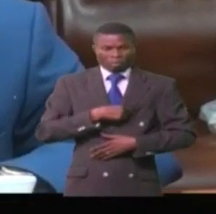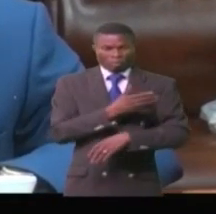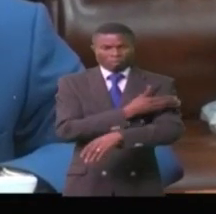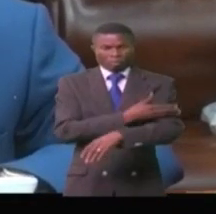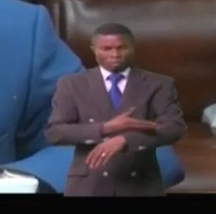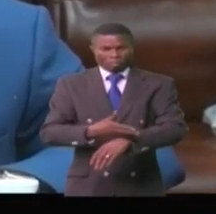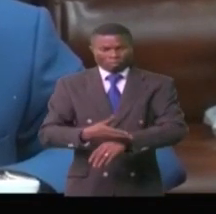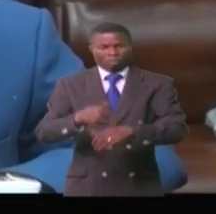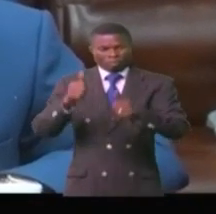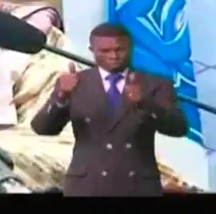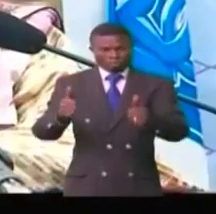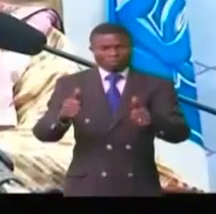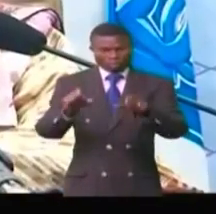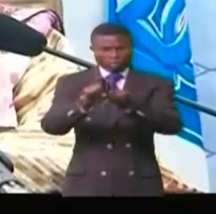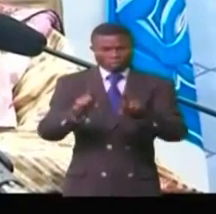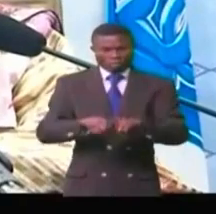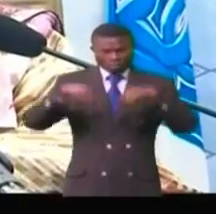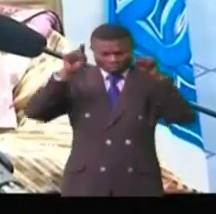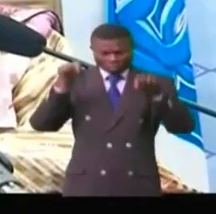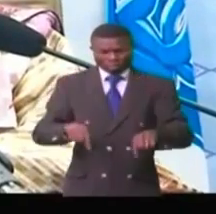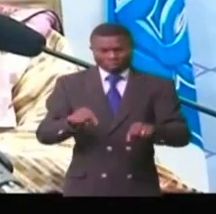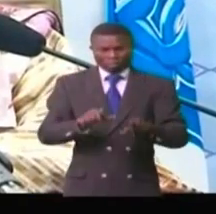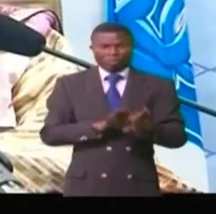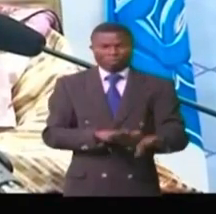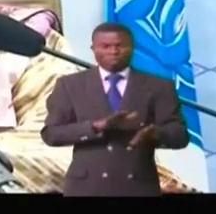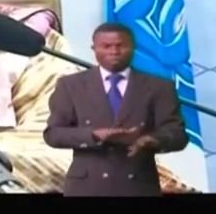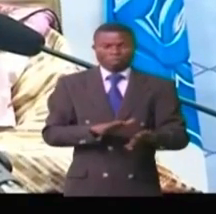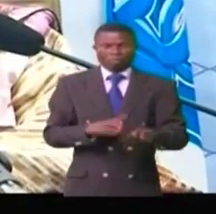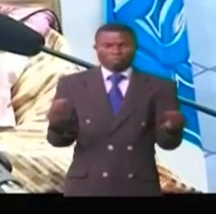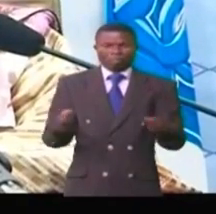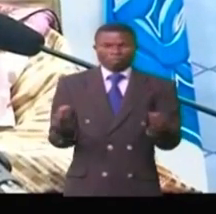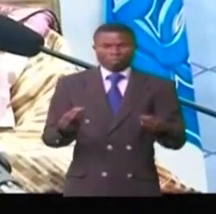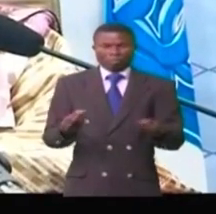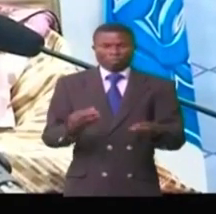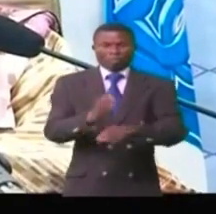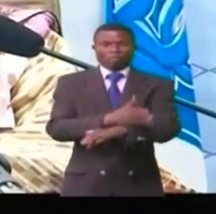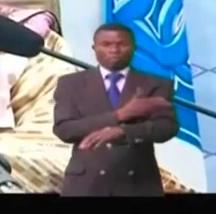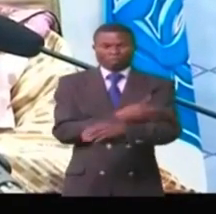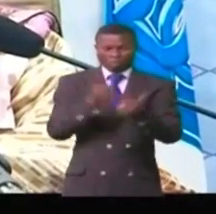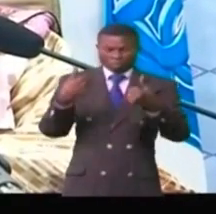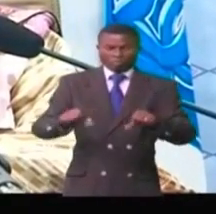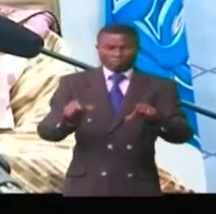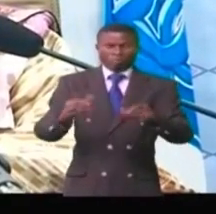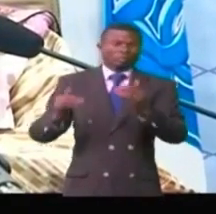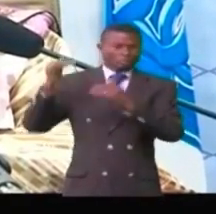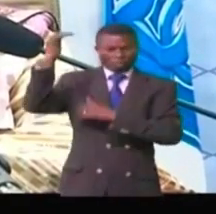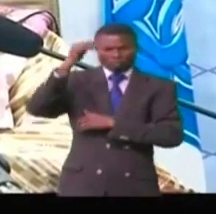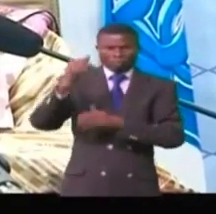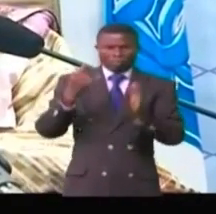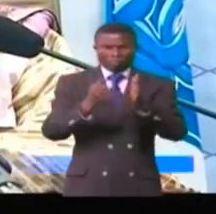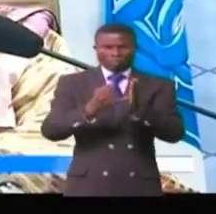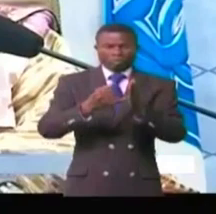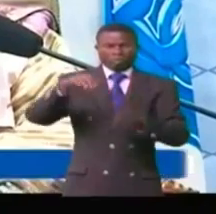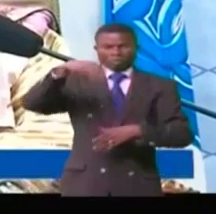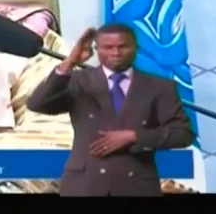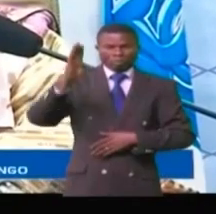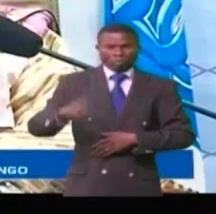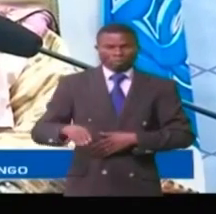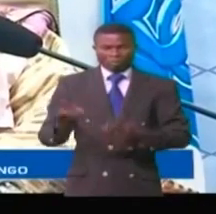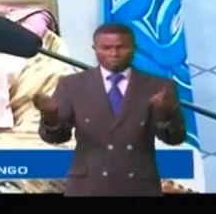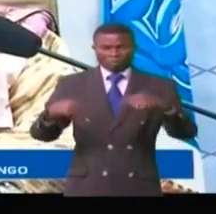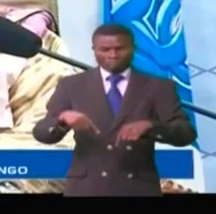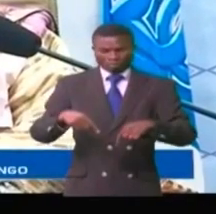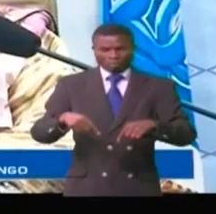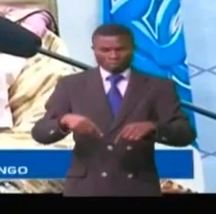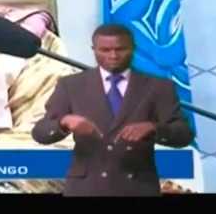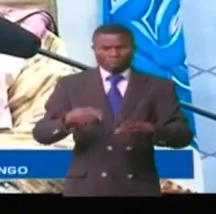sont positives. Cette année, nous nous attendons à ce que la croissance reste toujours au-dessus de 6%. Et lorsque nous prenons